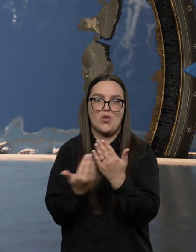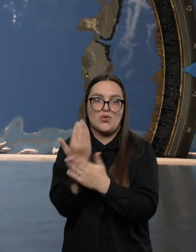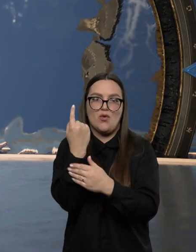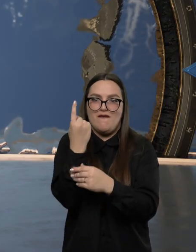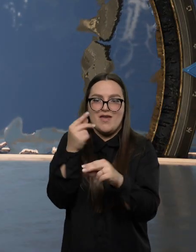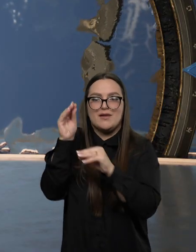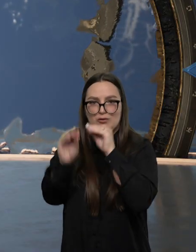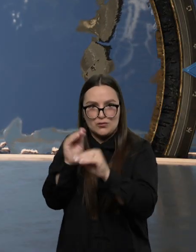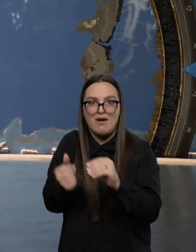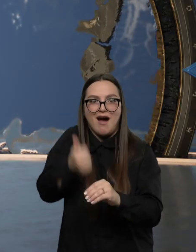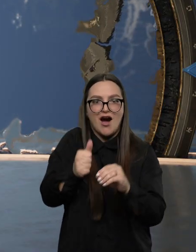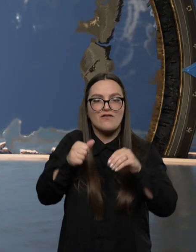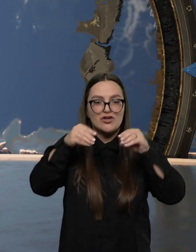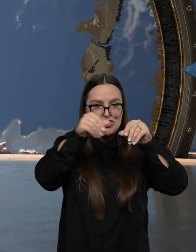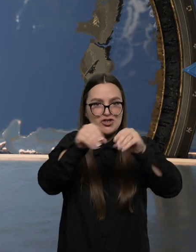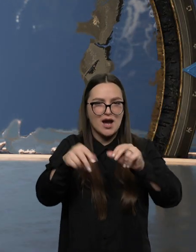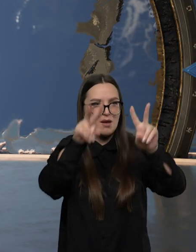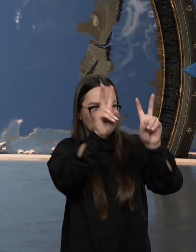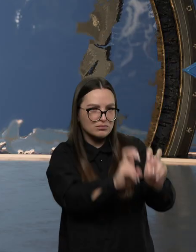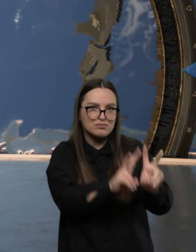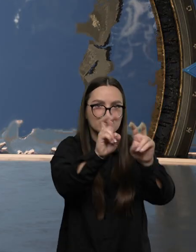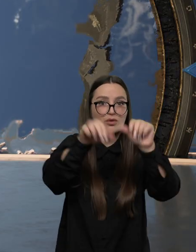Tai kai tu sukuri kažkokius,